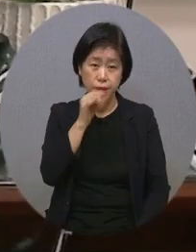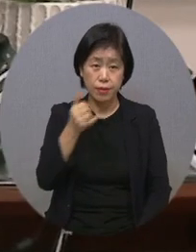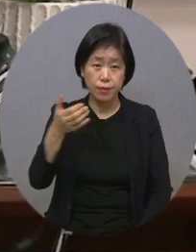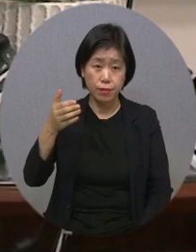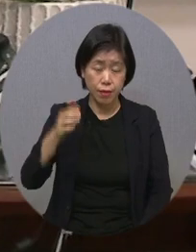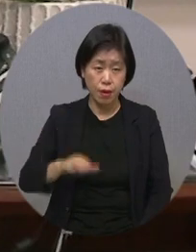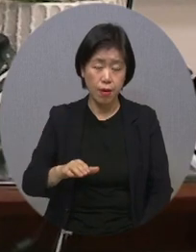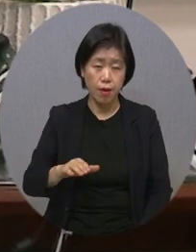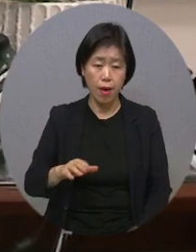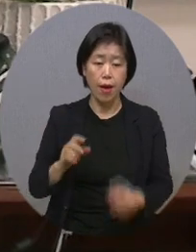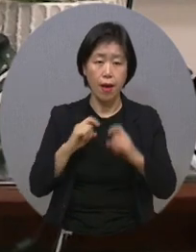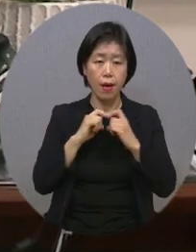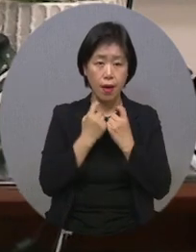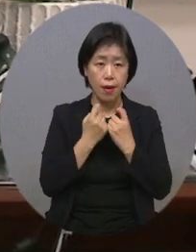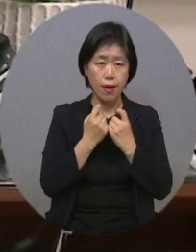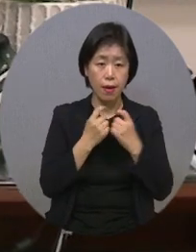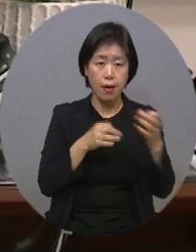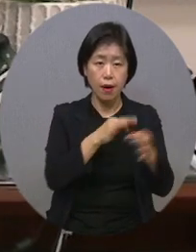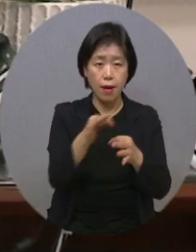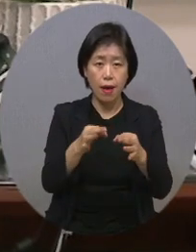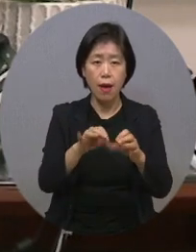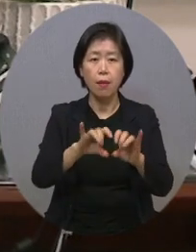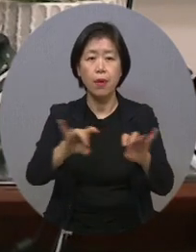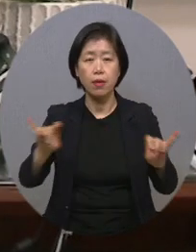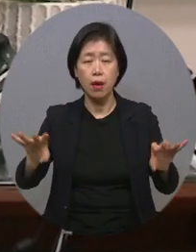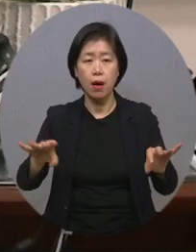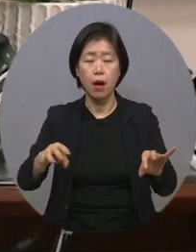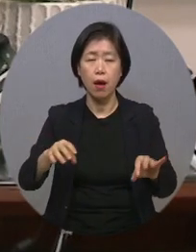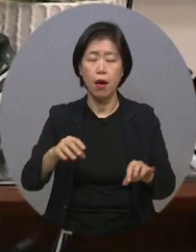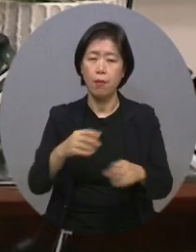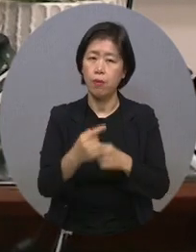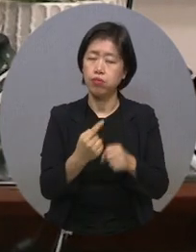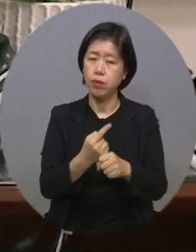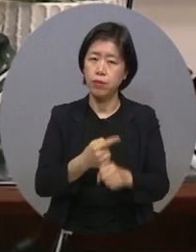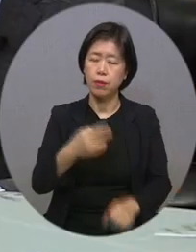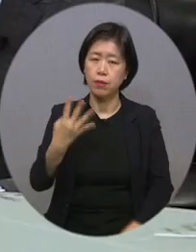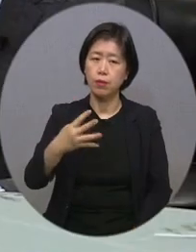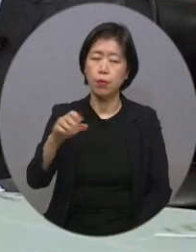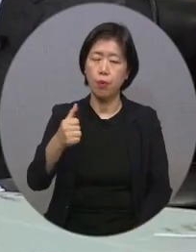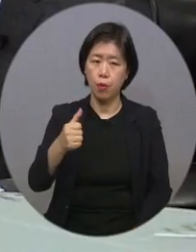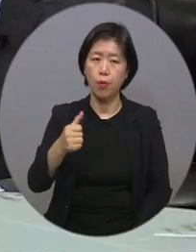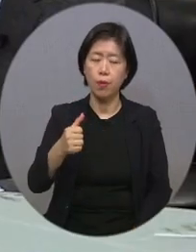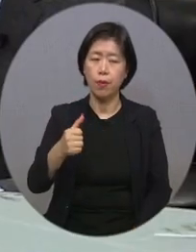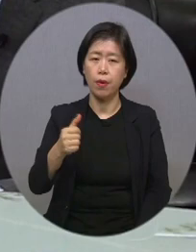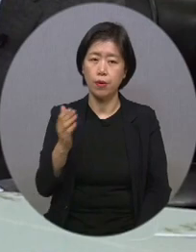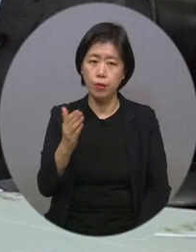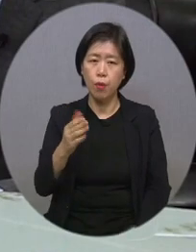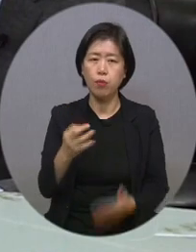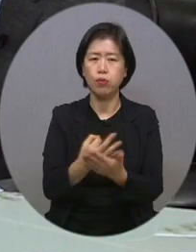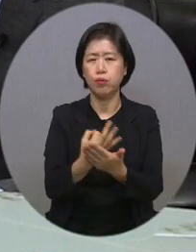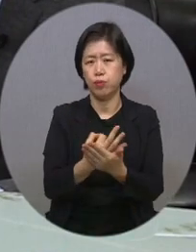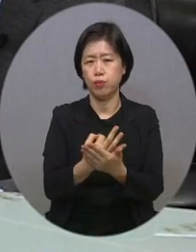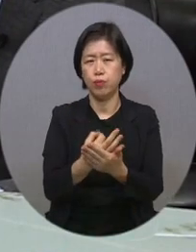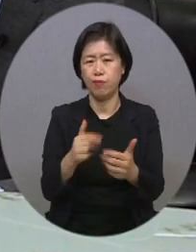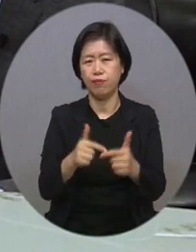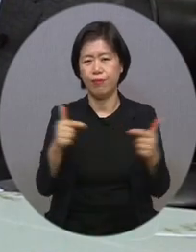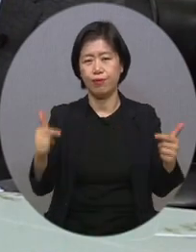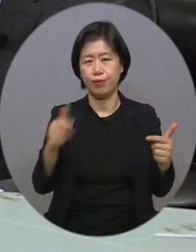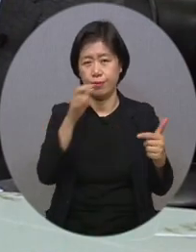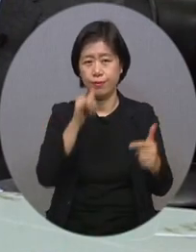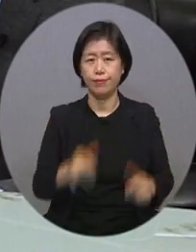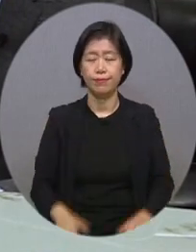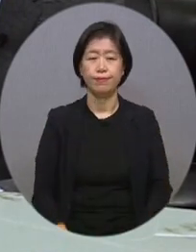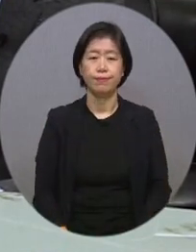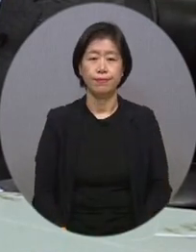매출액이 나왔어요. 지역이 그렇게 어려워갖고 사람들이 떠나고 그랬는데도 지역 금융권 이